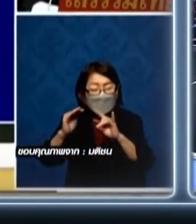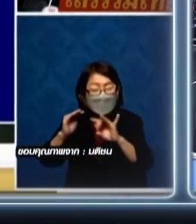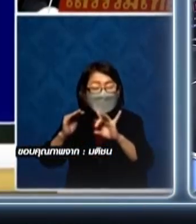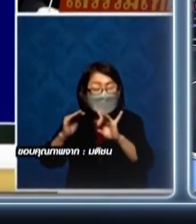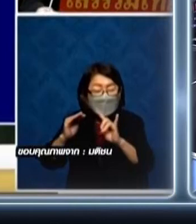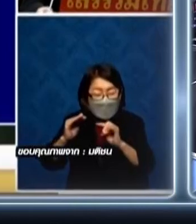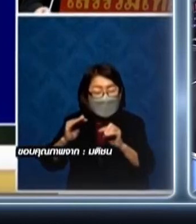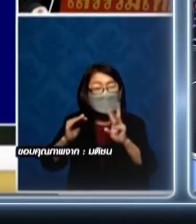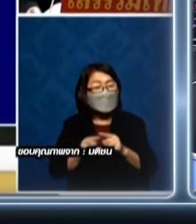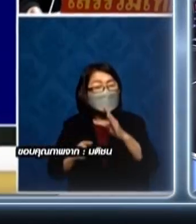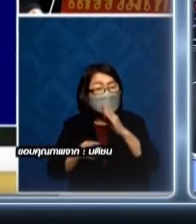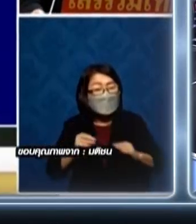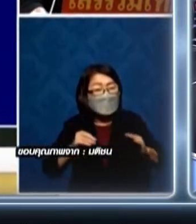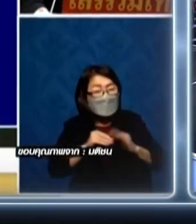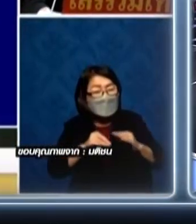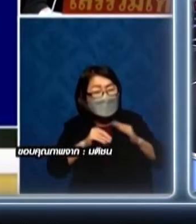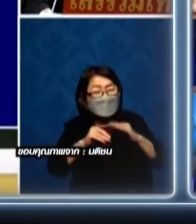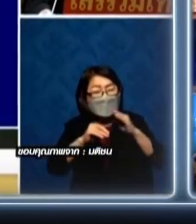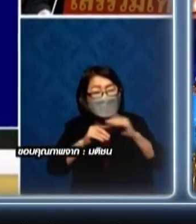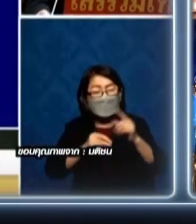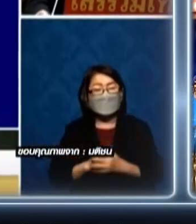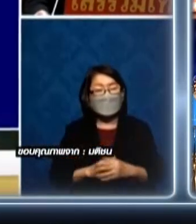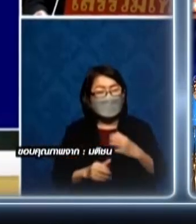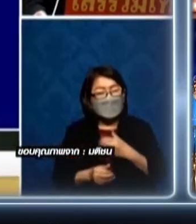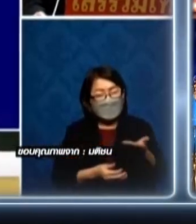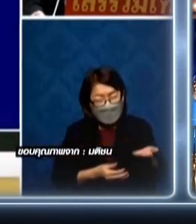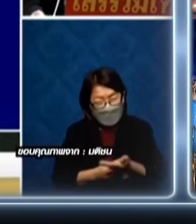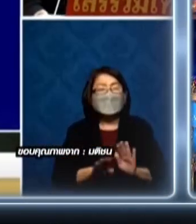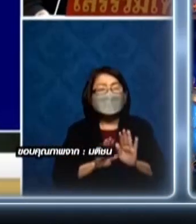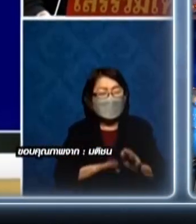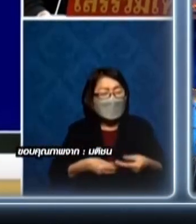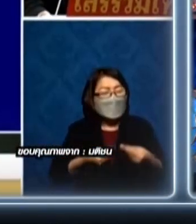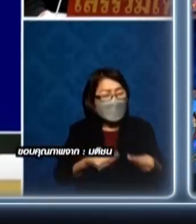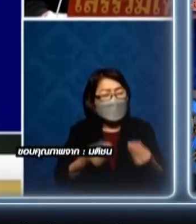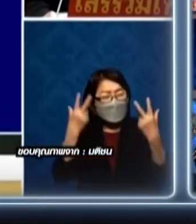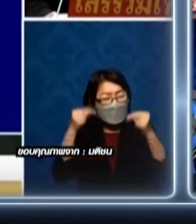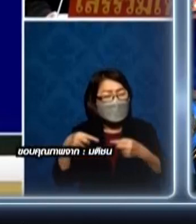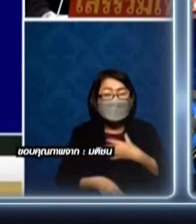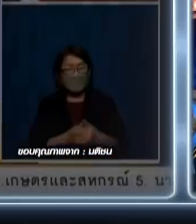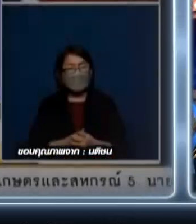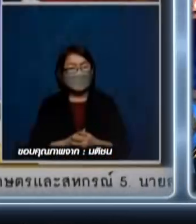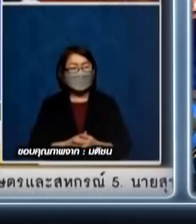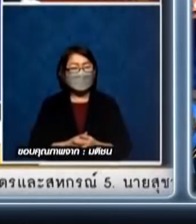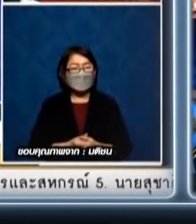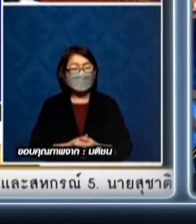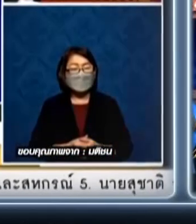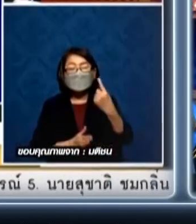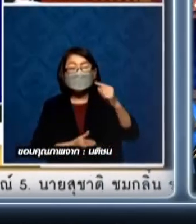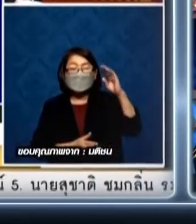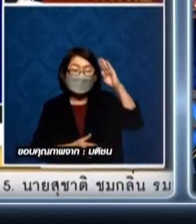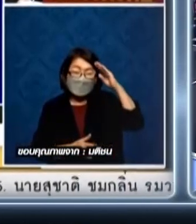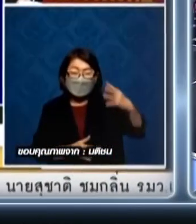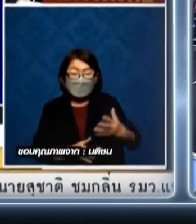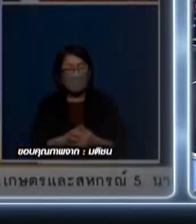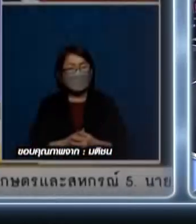แล้วเป็นคู่ปรับนายกพลเอกประยุทธ์ไฮไลท์อยู่ที่คุณเสรีพิสุทธิ์เขาพูดว่ายังไงยิ่งอยู่ยิ่งโกงเ